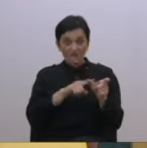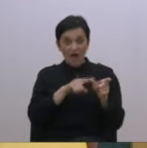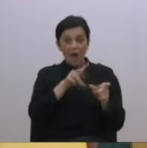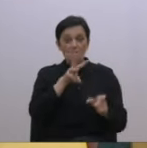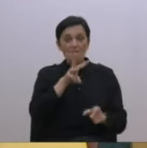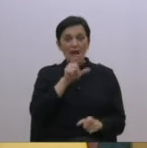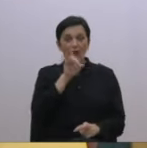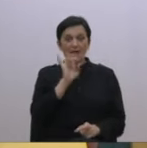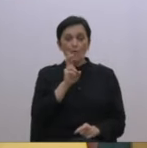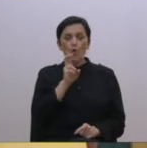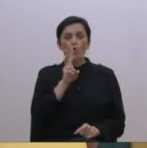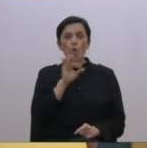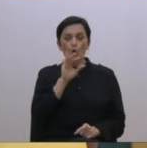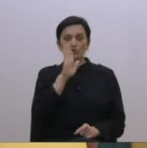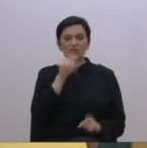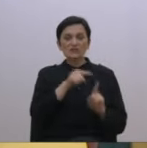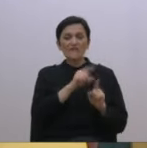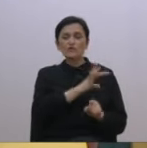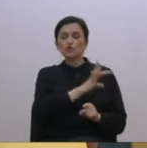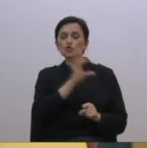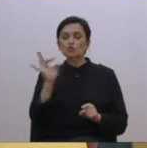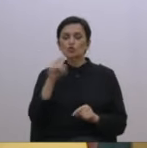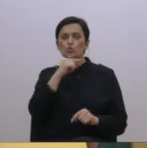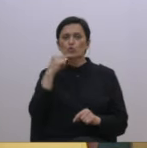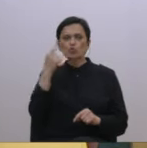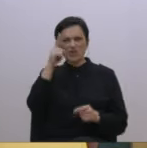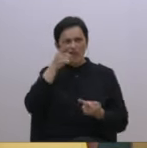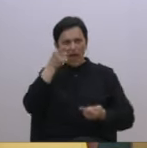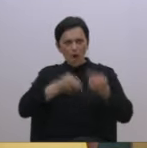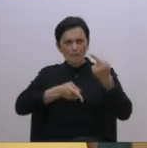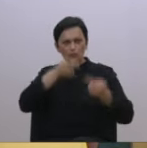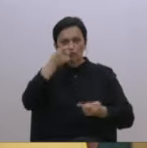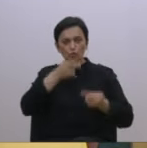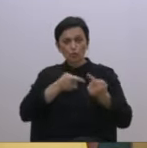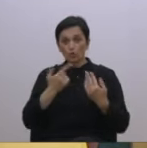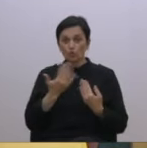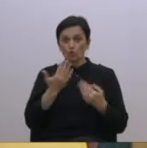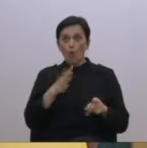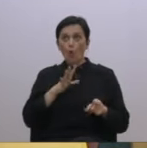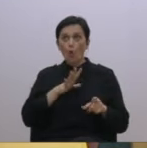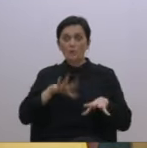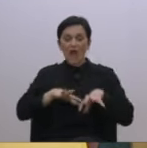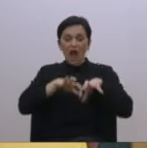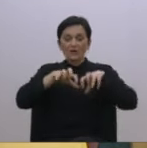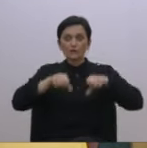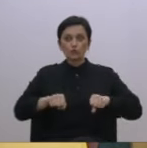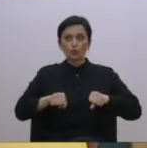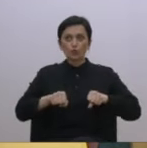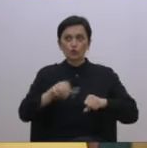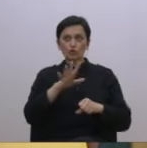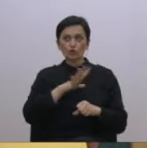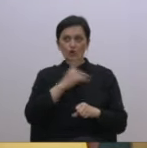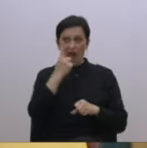მერაბ კოსტავა სწორედ იმ საბჭოთა რუსულ იდეოლოგიას ებრძოდა, რომელიც იყო ავტორიტარიზმი, რომელიც